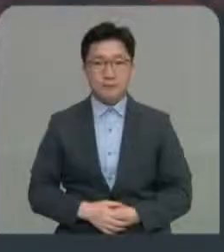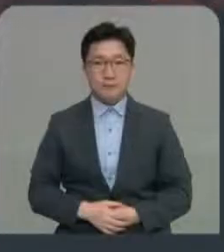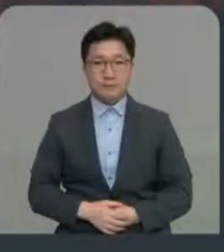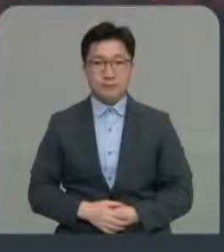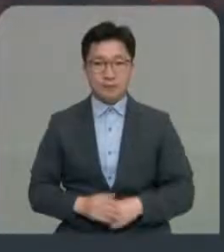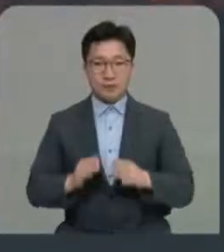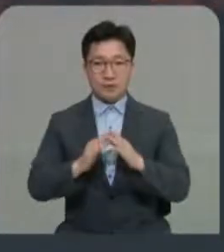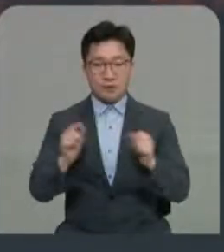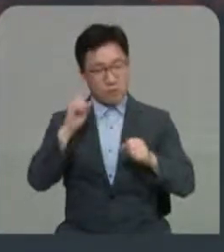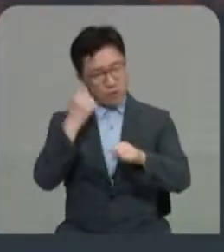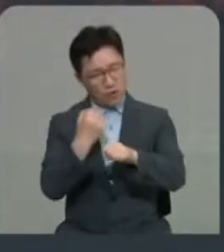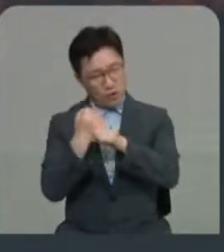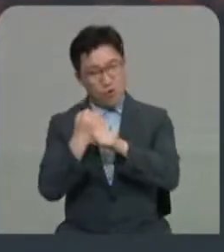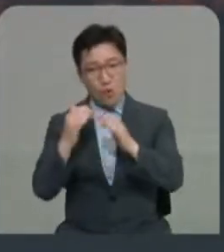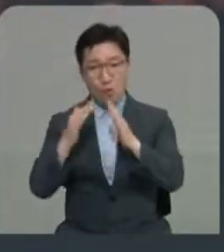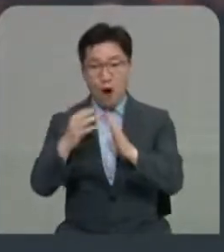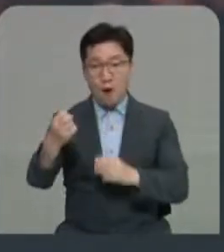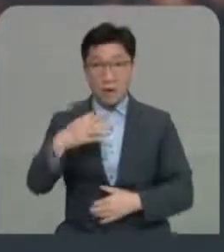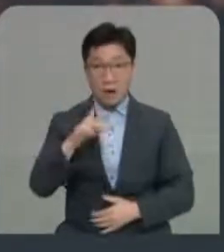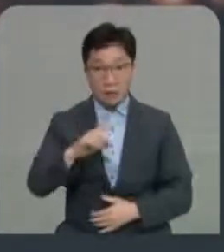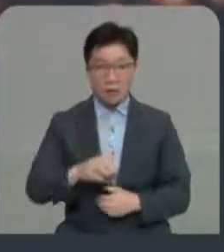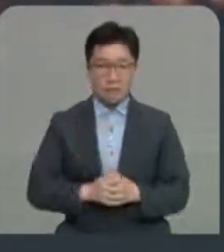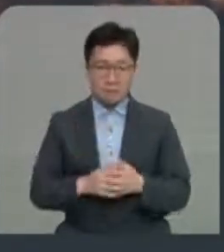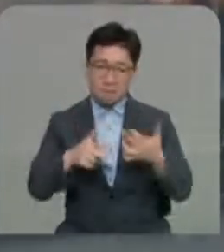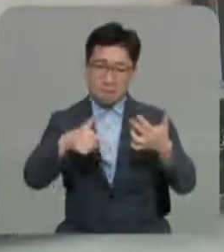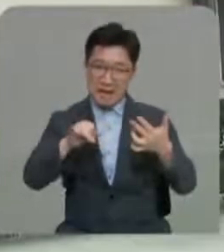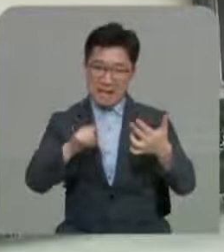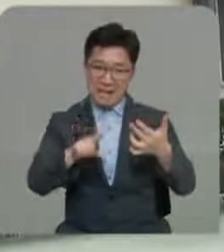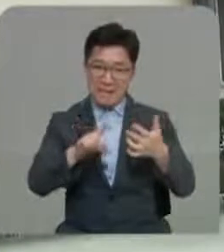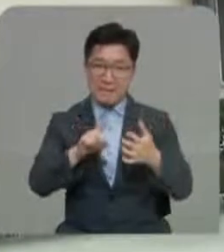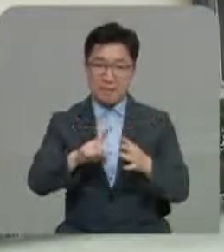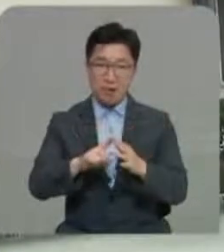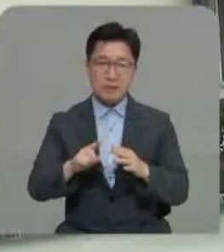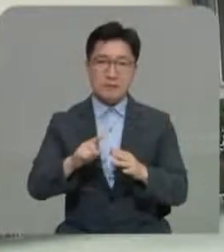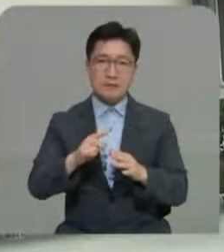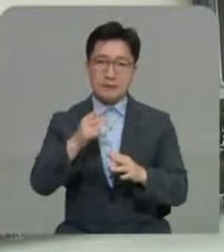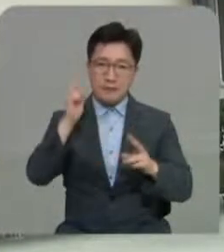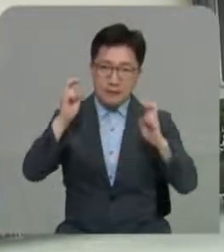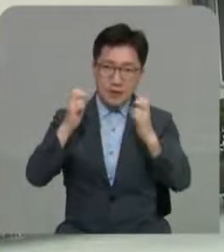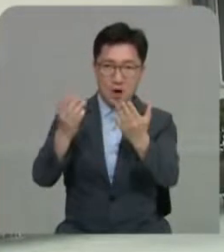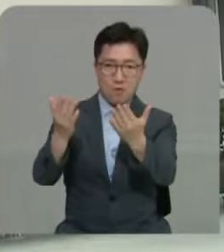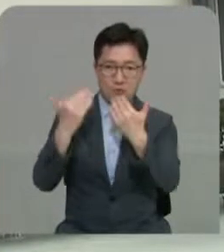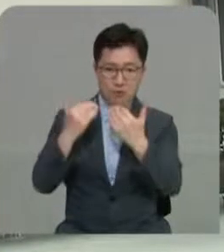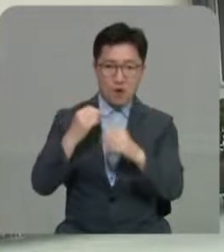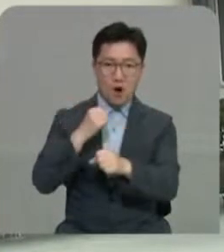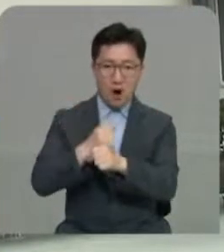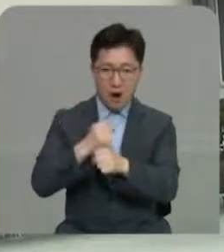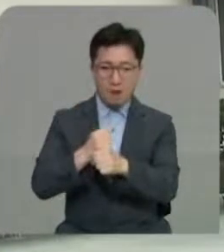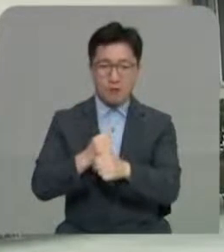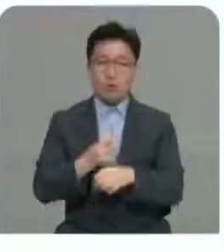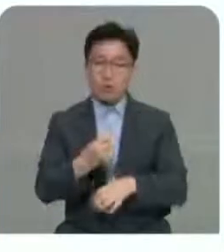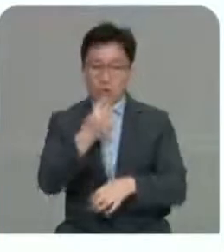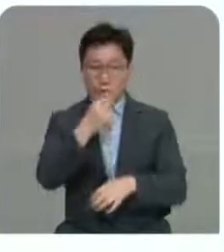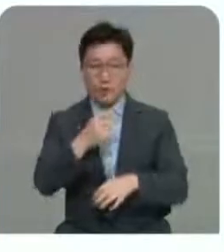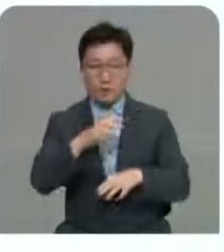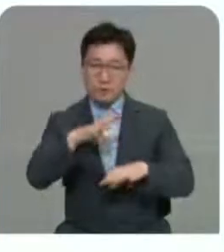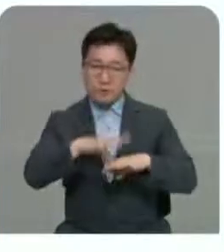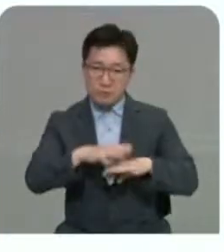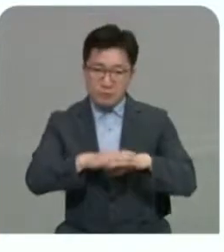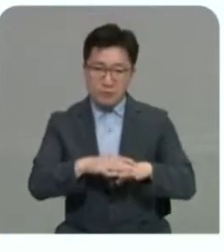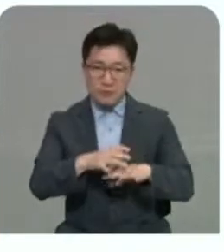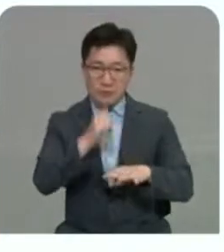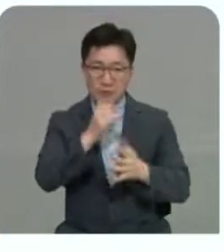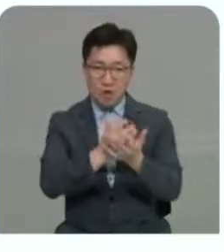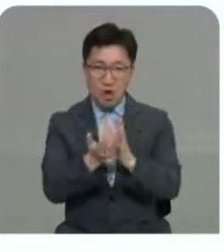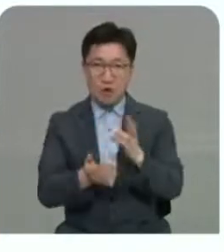전북 연구원 이민선 팔기도 정 목표인 기업유치와 민생경제 농 생명 세계의 분야에 대한